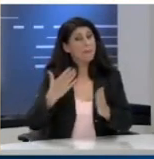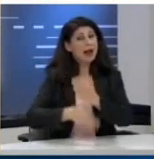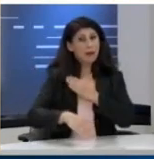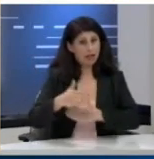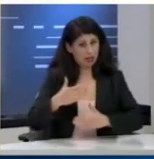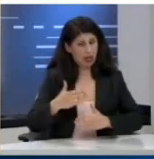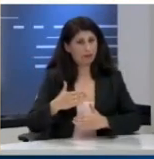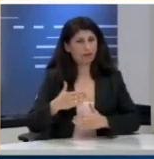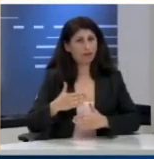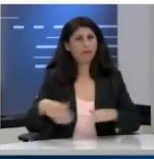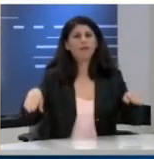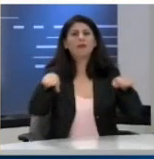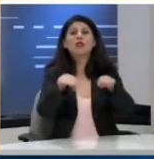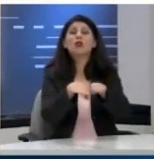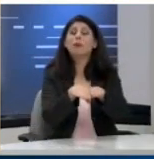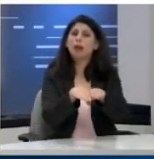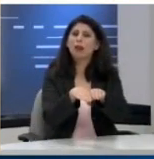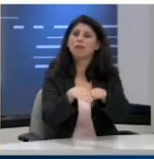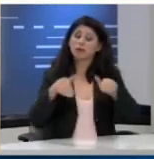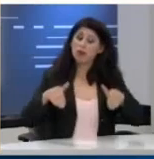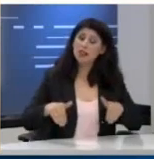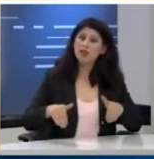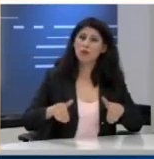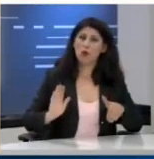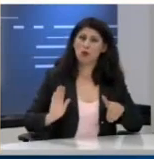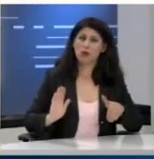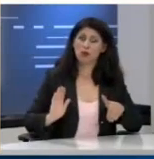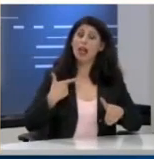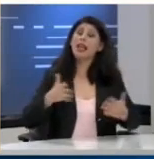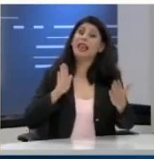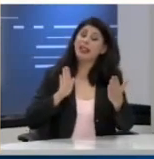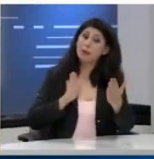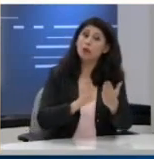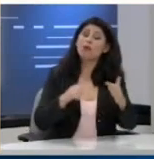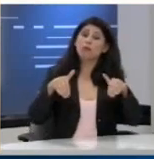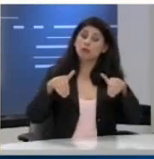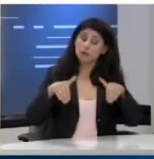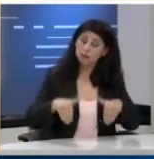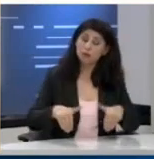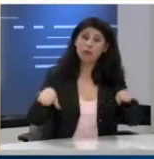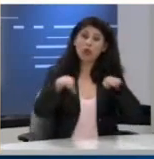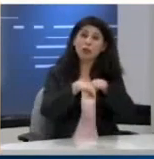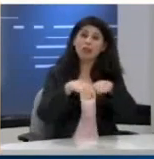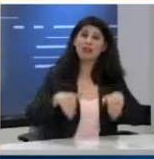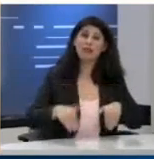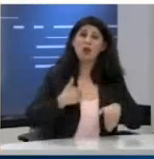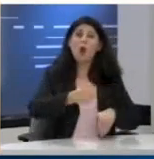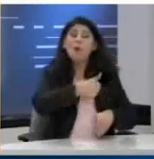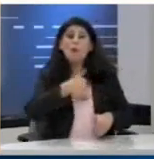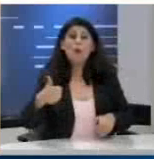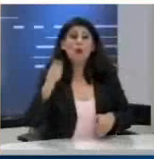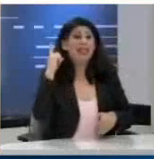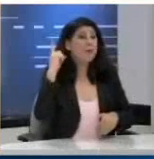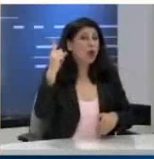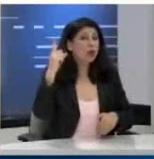αναπηρία, με ισοτιμία και με σεβασμό. Και τους αντιμετωπίζουμε με ισοτιμία και με σεβασμό, διότι είμαστε η μόνη και η